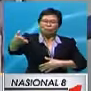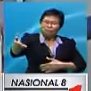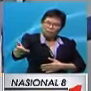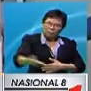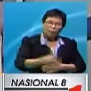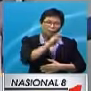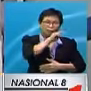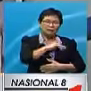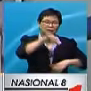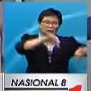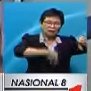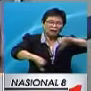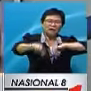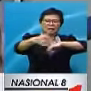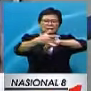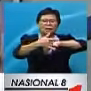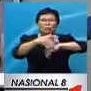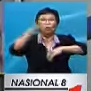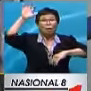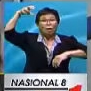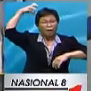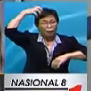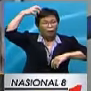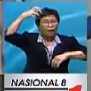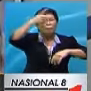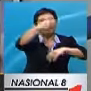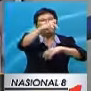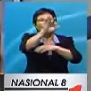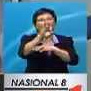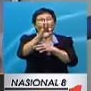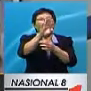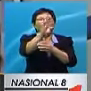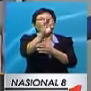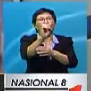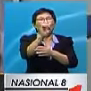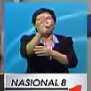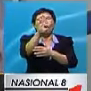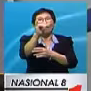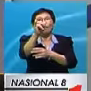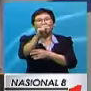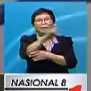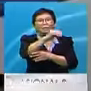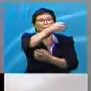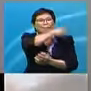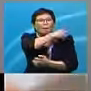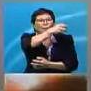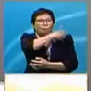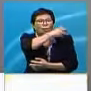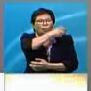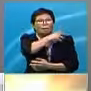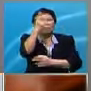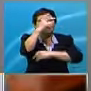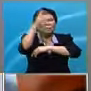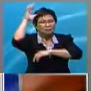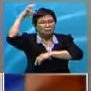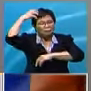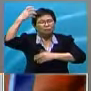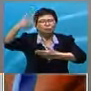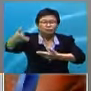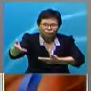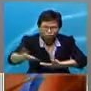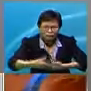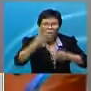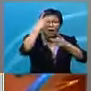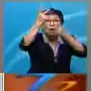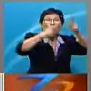beliau, Menteri Sains dan Teknologi Laos, Profesor Dr. Bovinkam Bongdara serta pegawai-pegawai kanan Kerajaan Laos. Ini